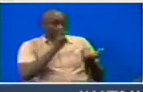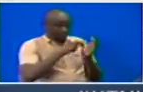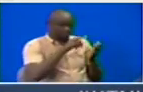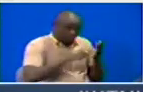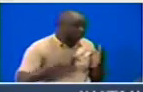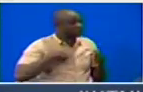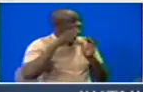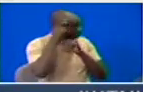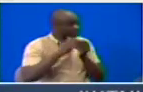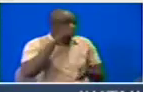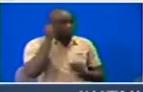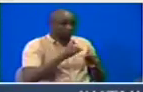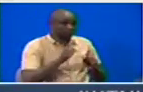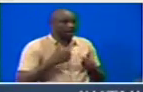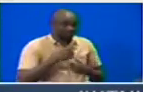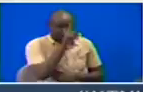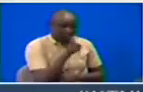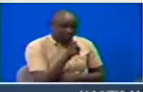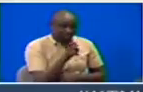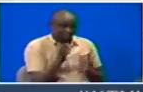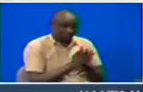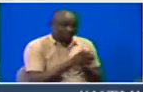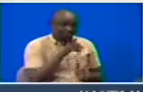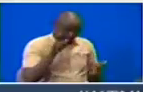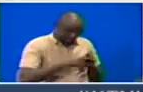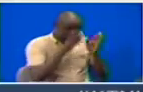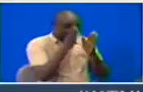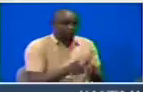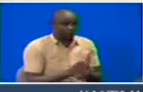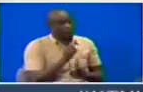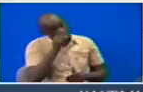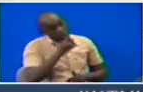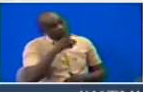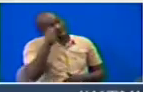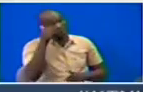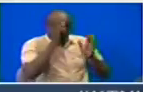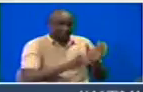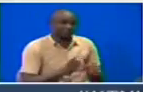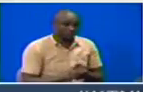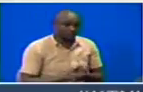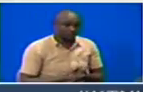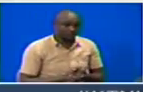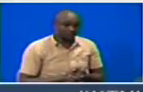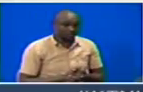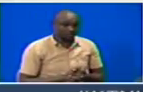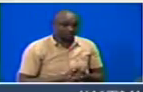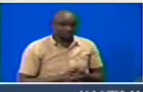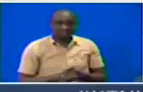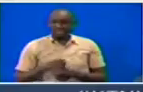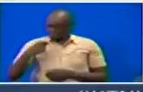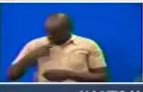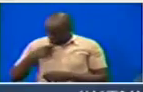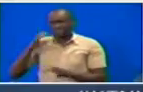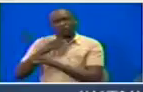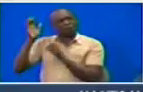tuendelee kutarajia kolabo zingine na Christina. Shusho ama yeyote yule ambaye ungependa kufanya kolabo na yeye. Nimefanya